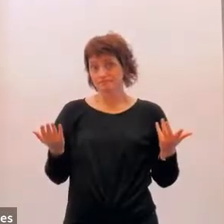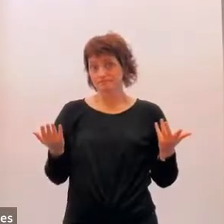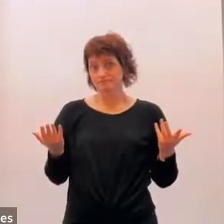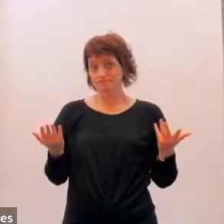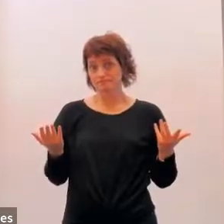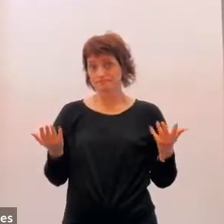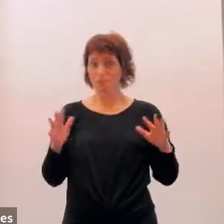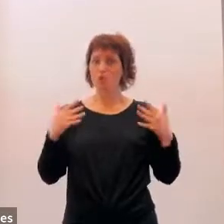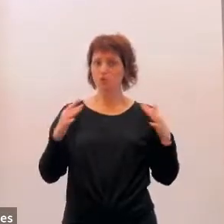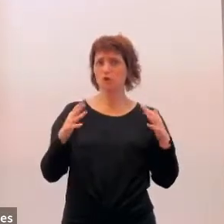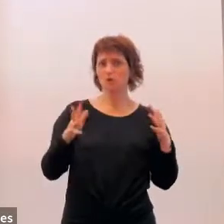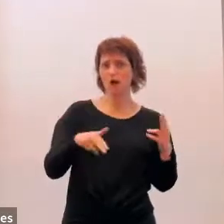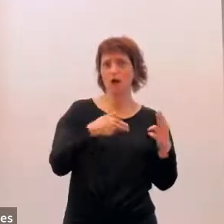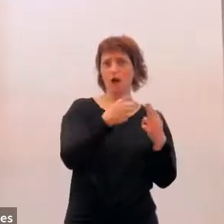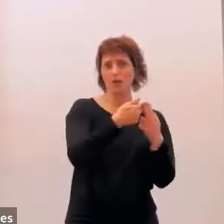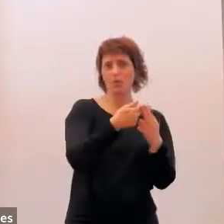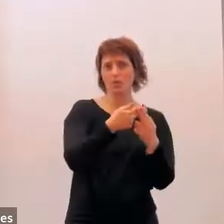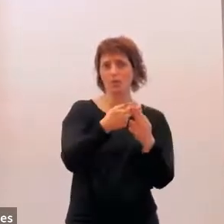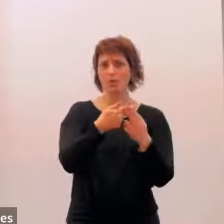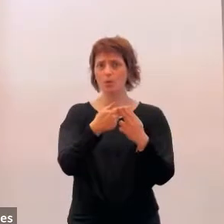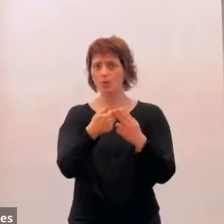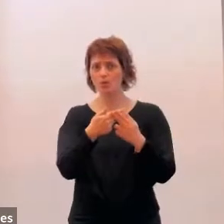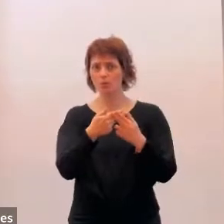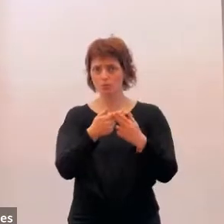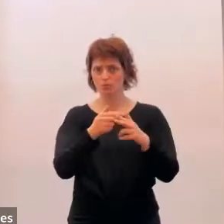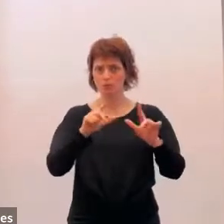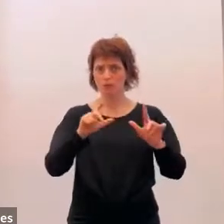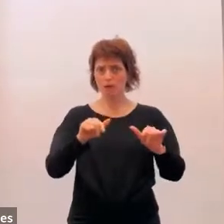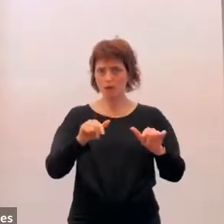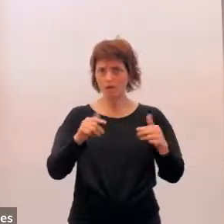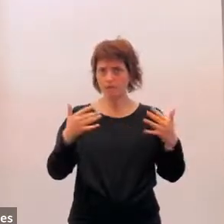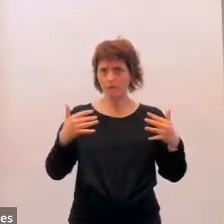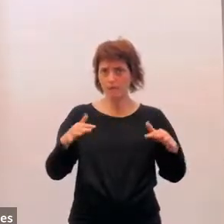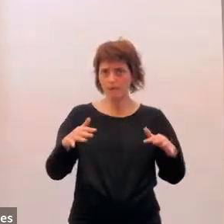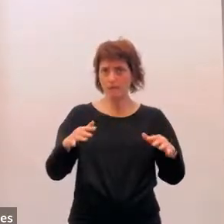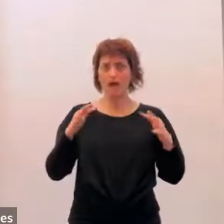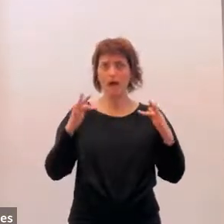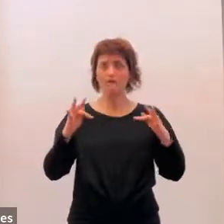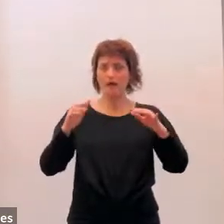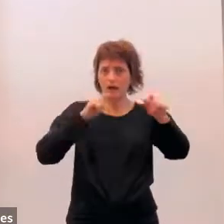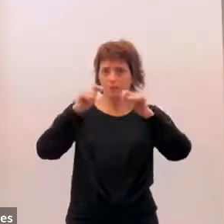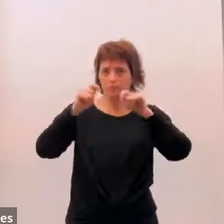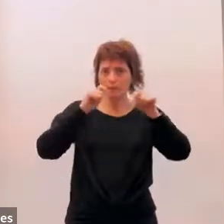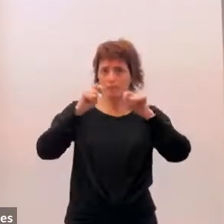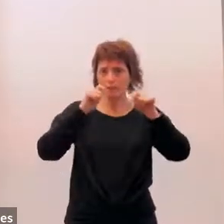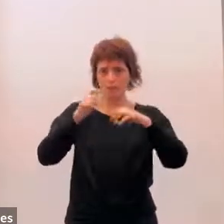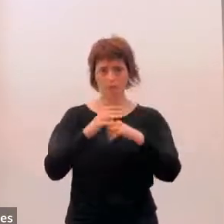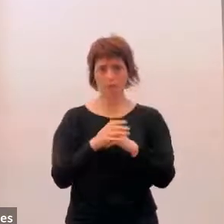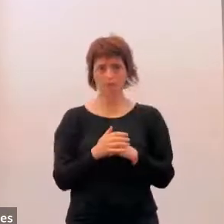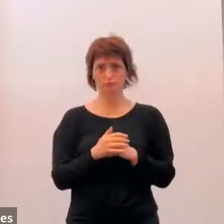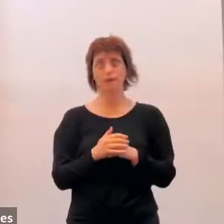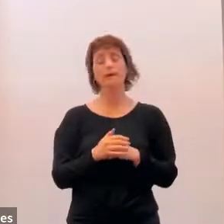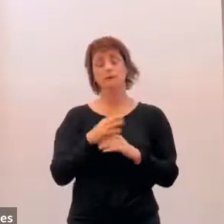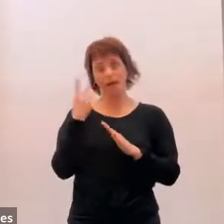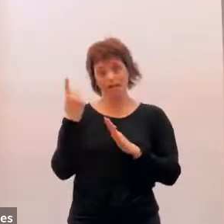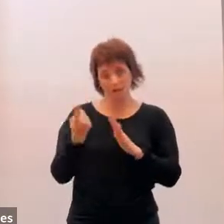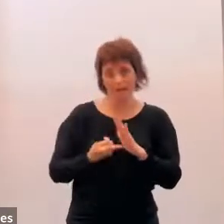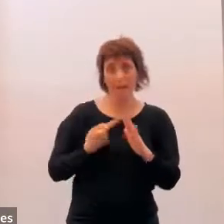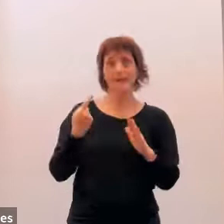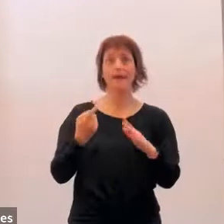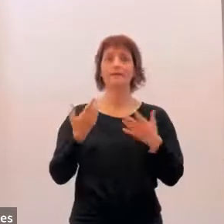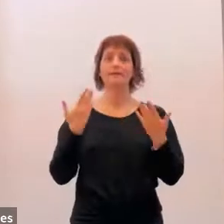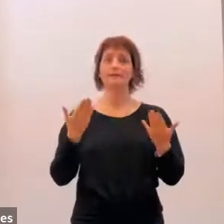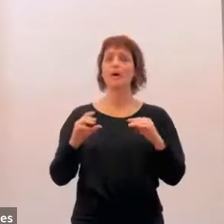quelques réponses, notamment celles concernant la concertation. Donc, je le rappelle, hein, il s'agit d'une